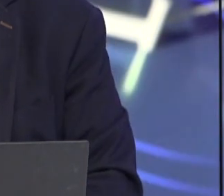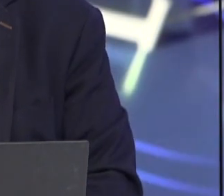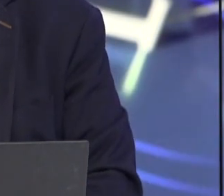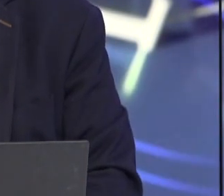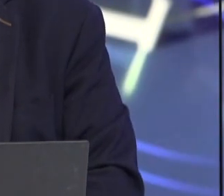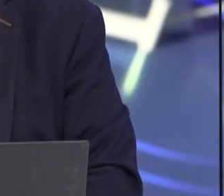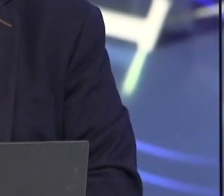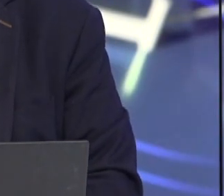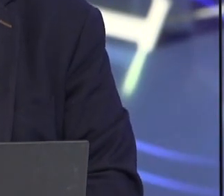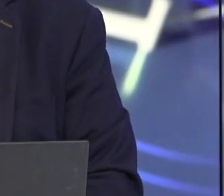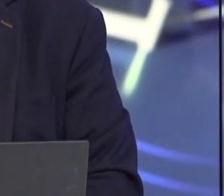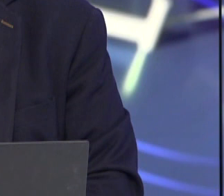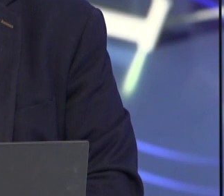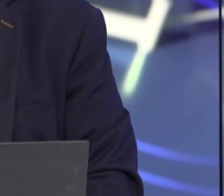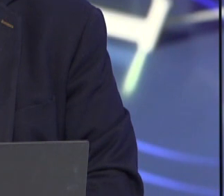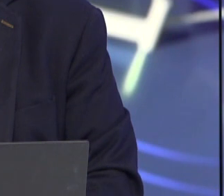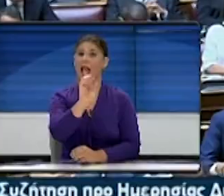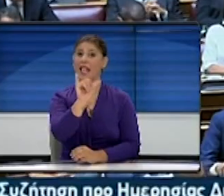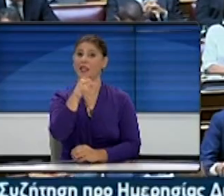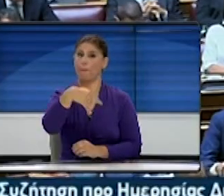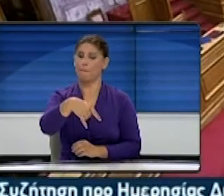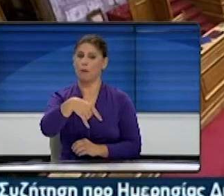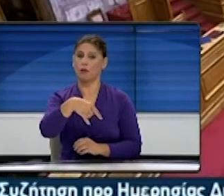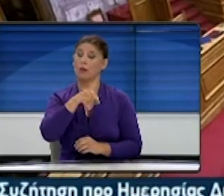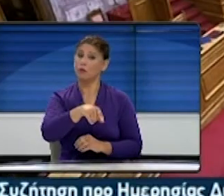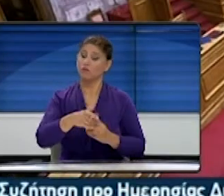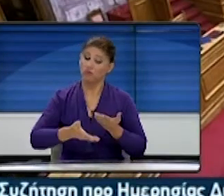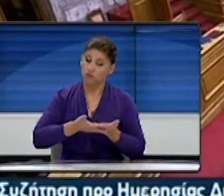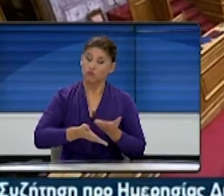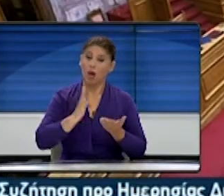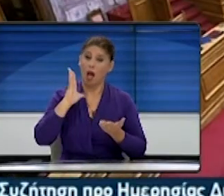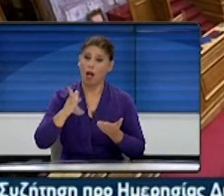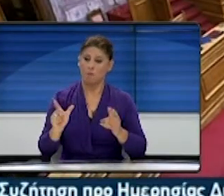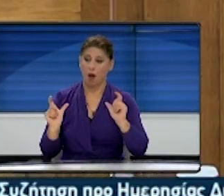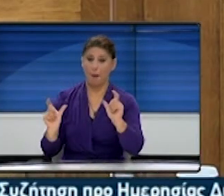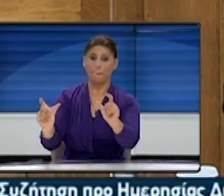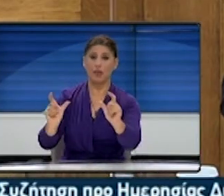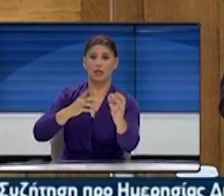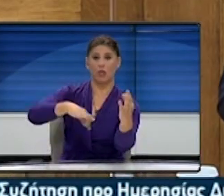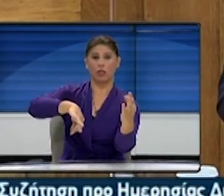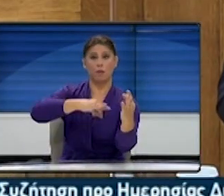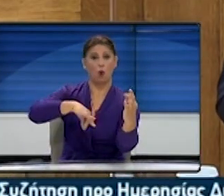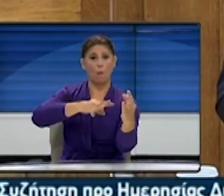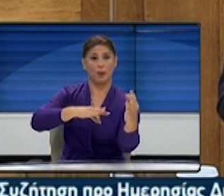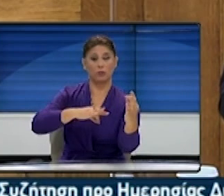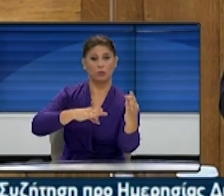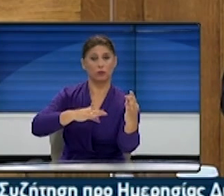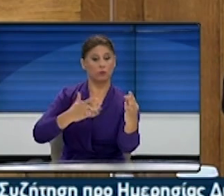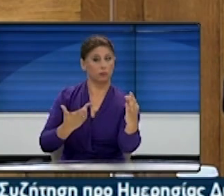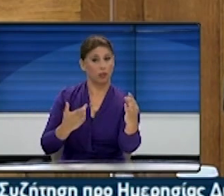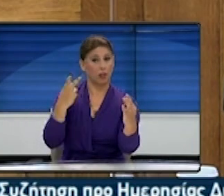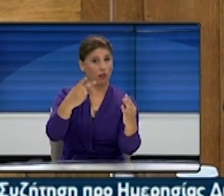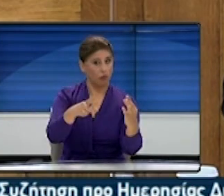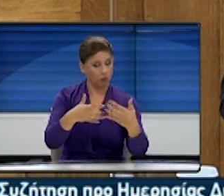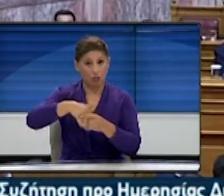να εγκριθεί ο απολογισμός. Και συνήθως μεταξύ προϋπολογισμού και απολογισμού υπήρχαν τρομακτικές αποστάσεις. Και ενώ